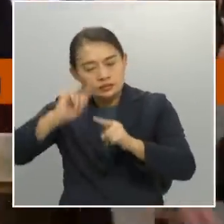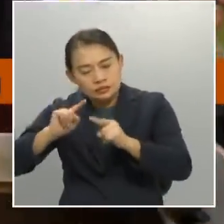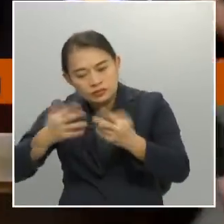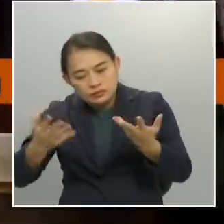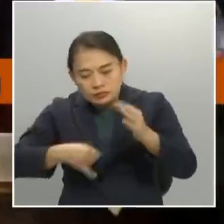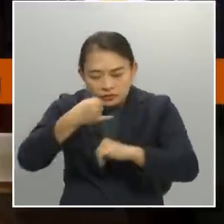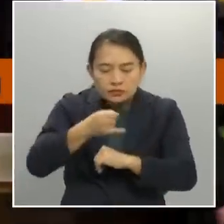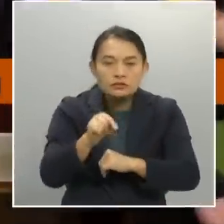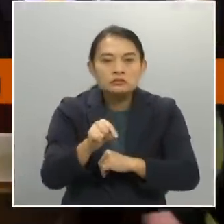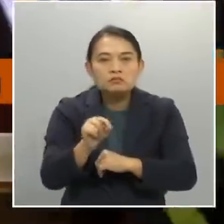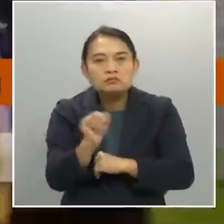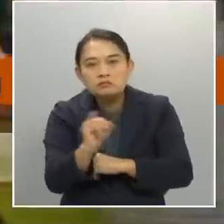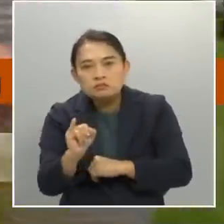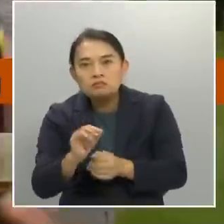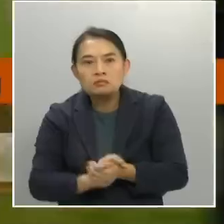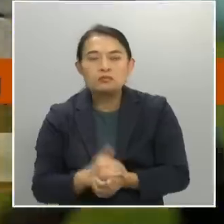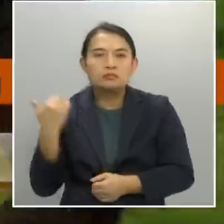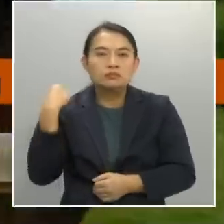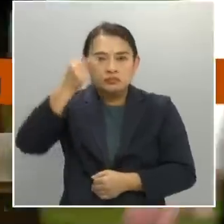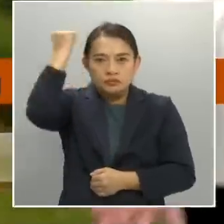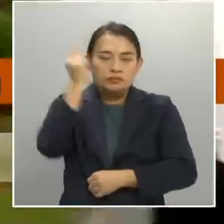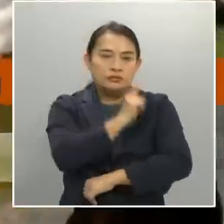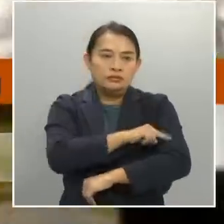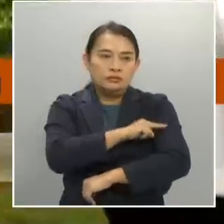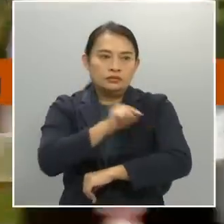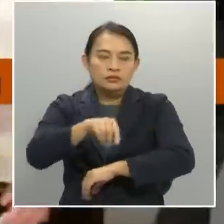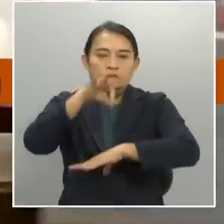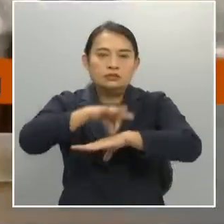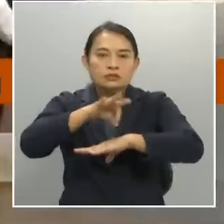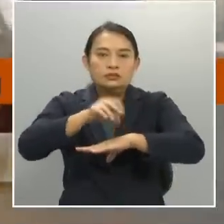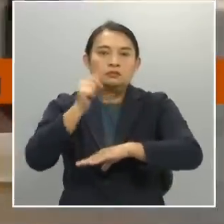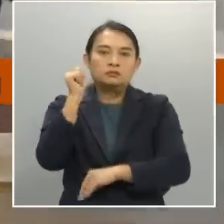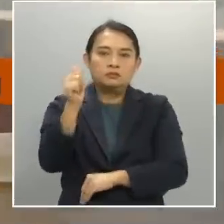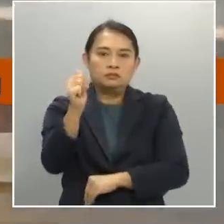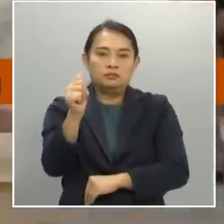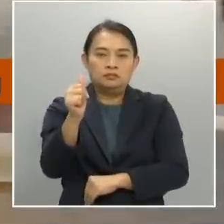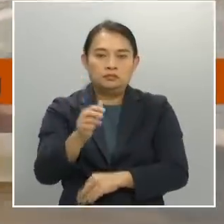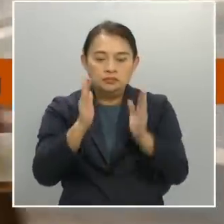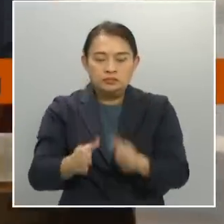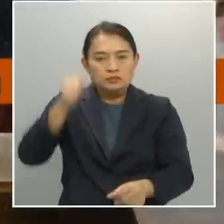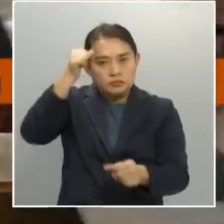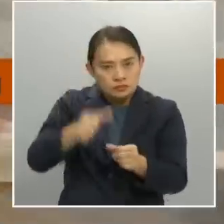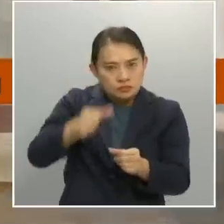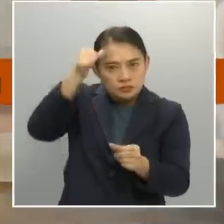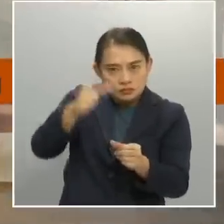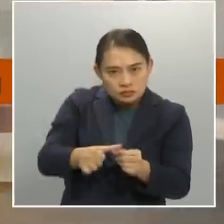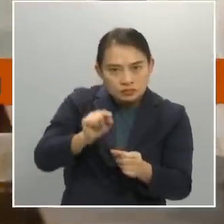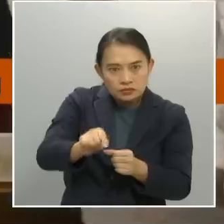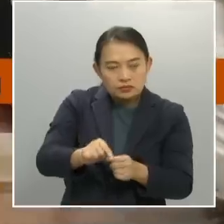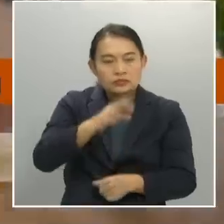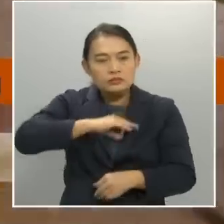สวยมีแต่พลเอกเปรมณสูลานนท์ที่ลงจากตำแหน่งเหยื่อสง่างามเป็นที่จดจำเพราะรู้จักพอ